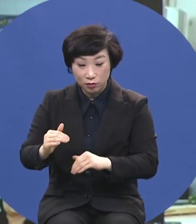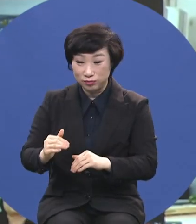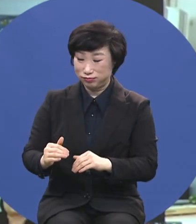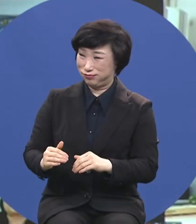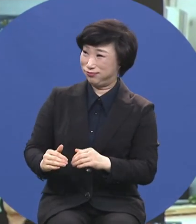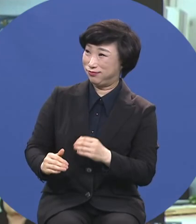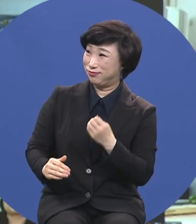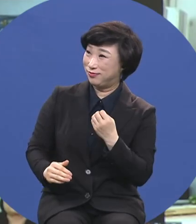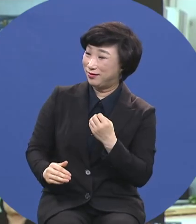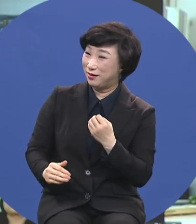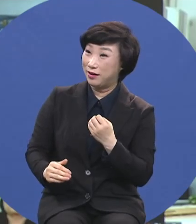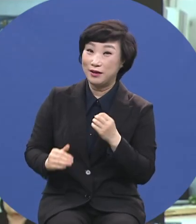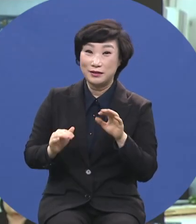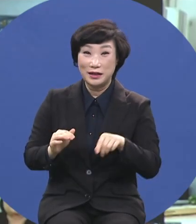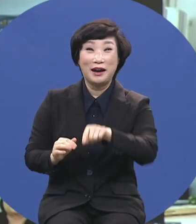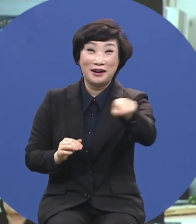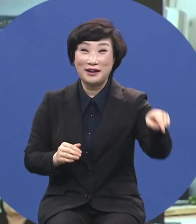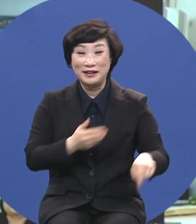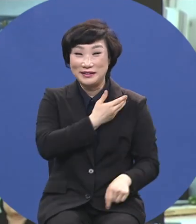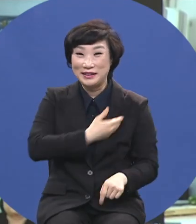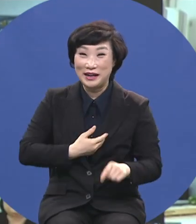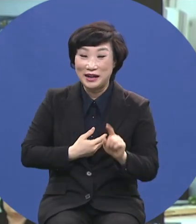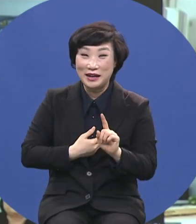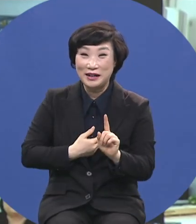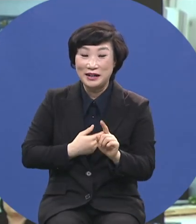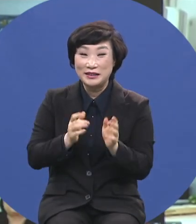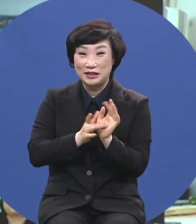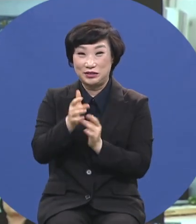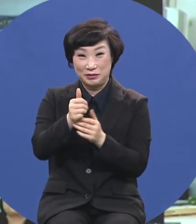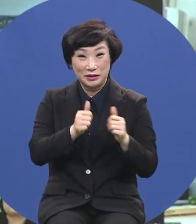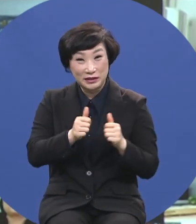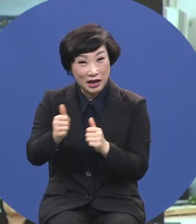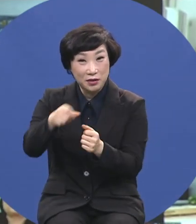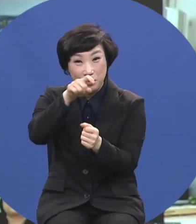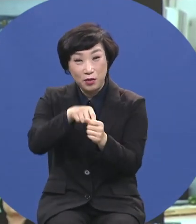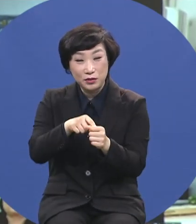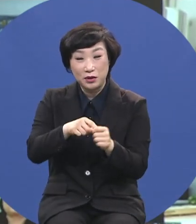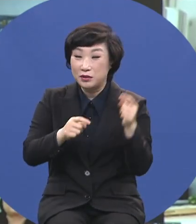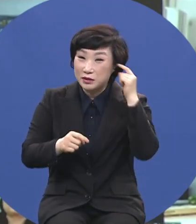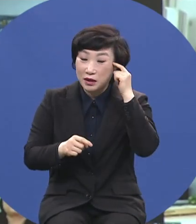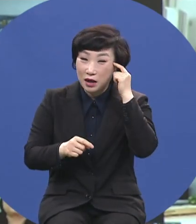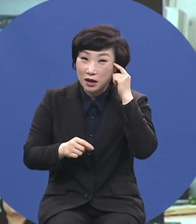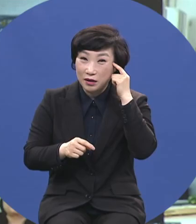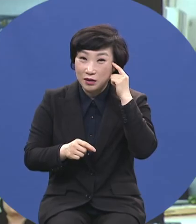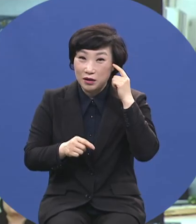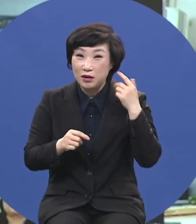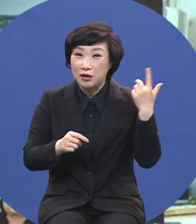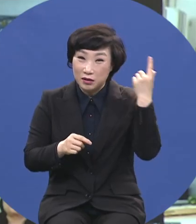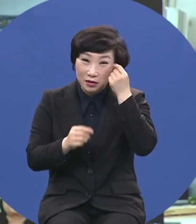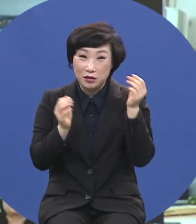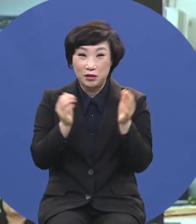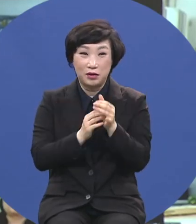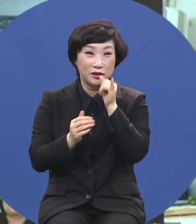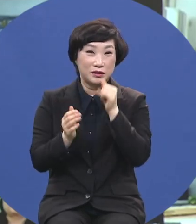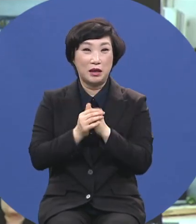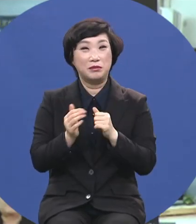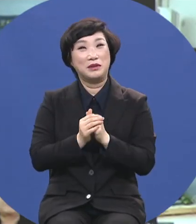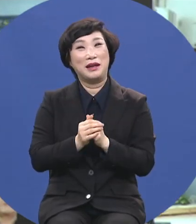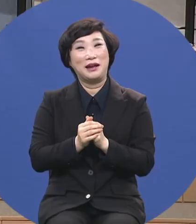소리가 자기 속에 예수님을 따르는 목적의 고정관념이 꽉 배겨 있기